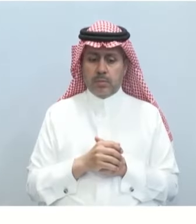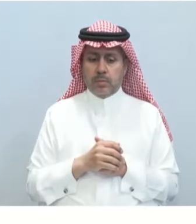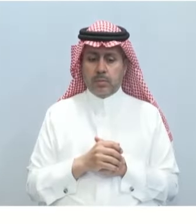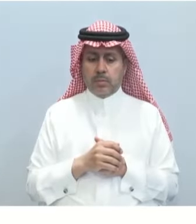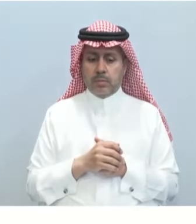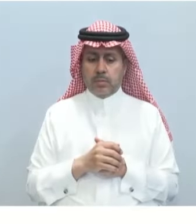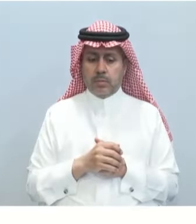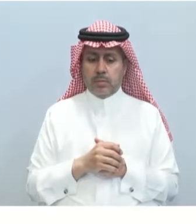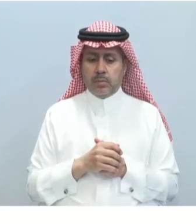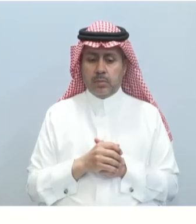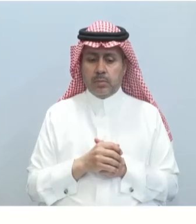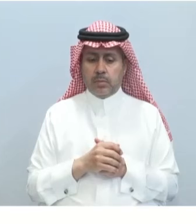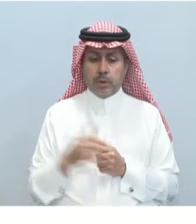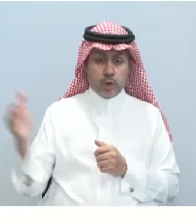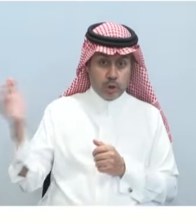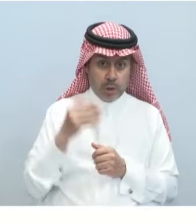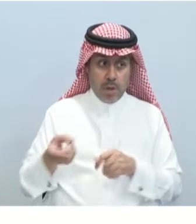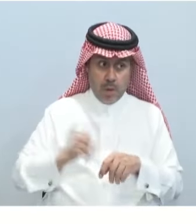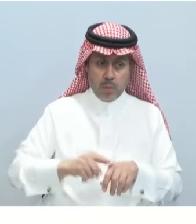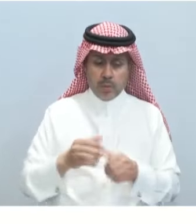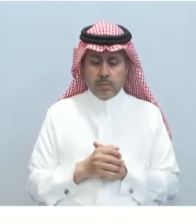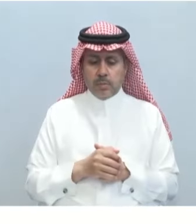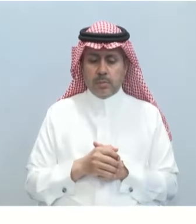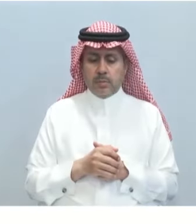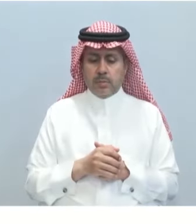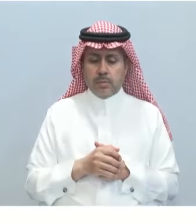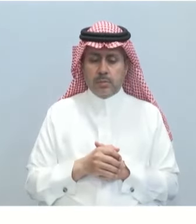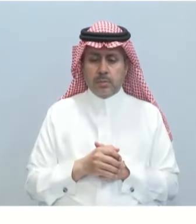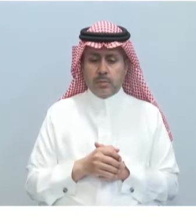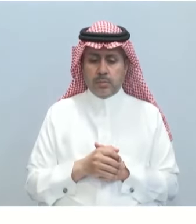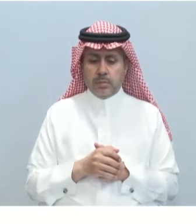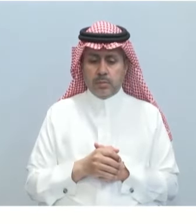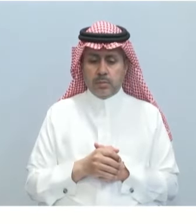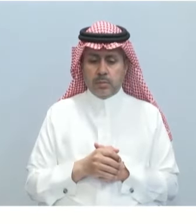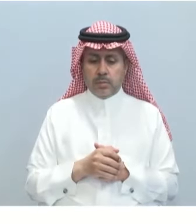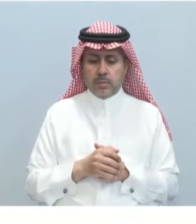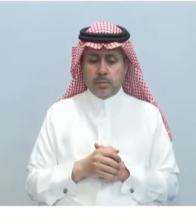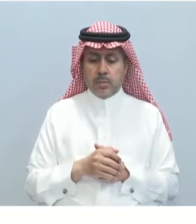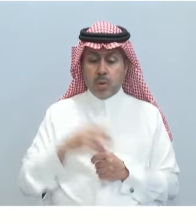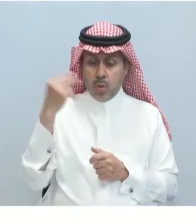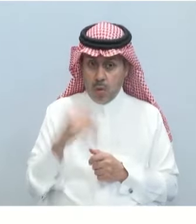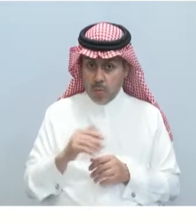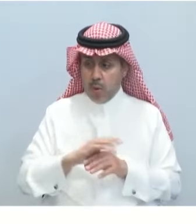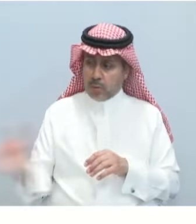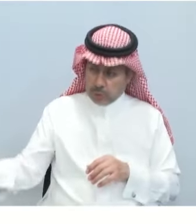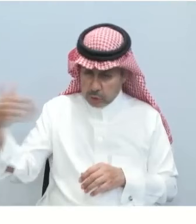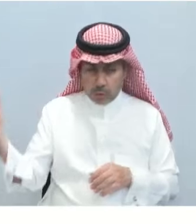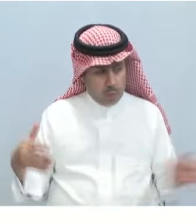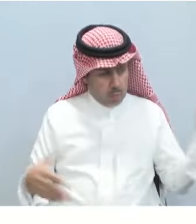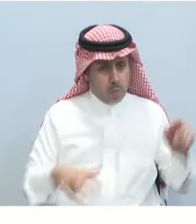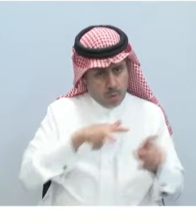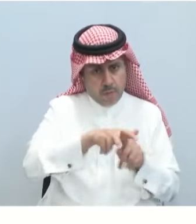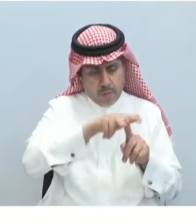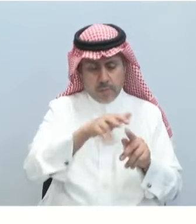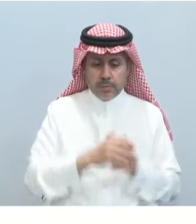العود ايضا اذا رجع مره اخرى و كان هناك اذيه منه يعاقب كلكل من حرض غيره اتفق معه